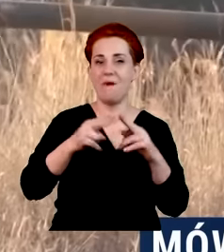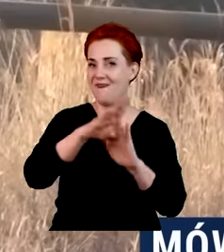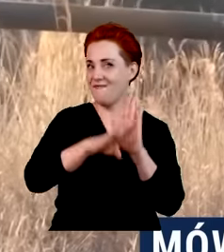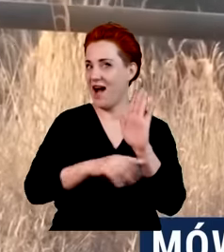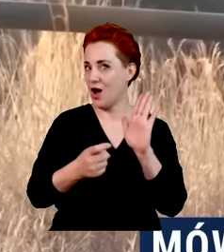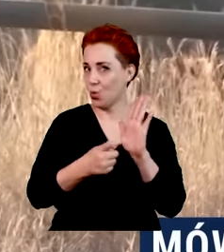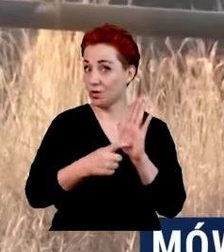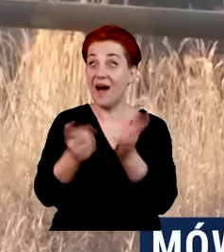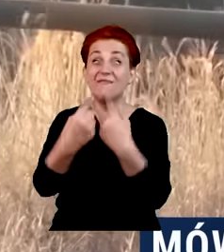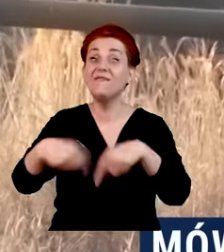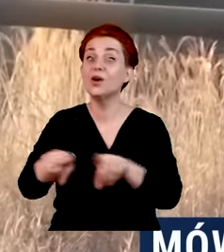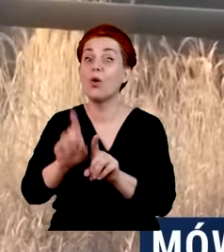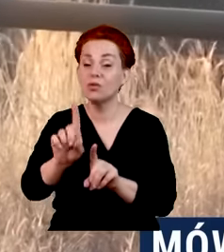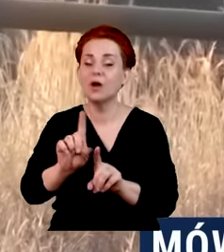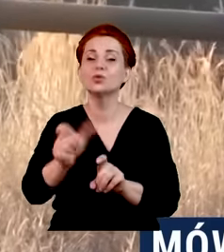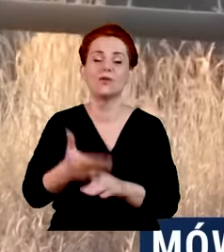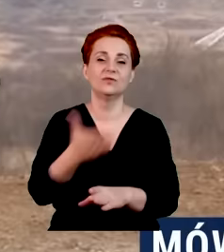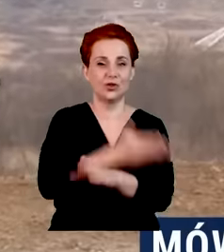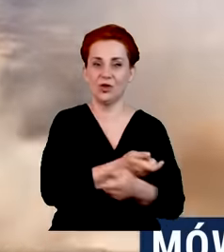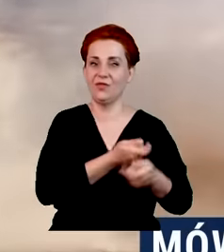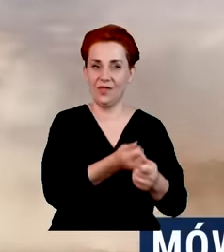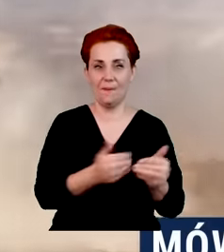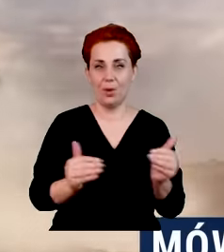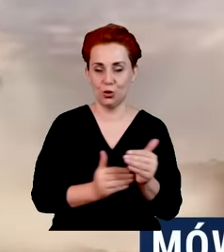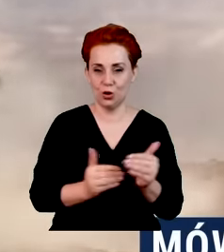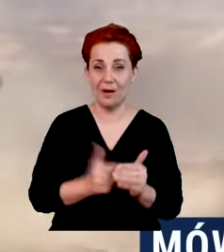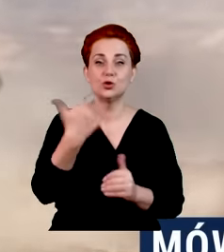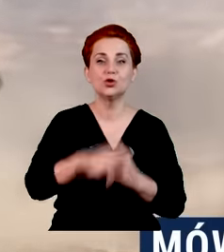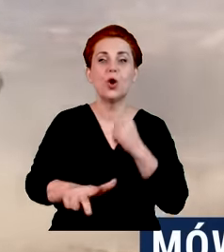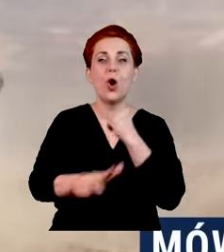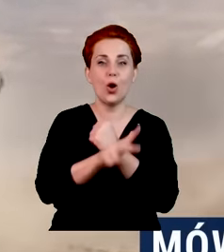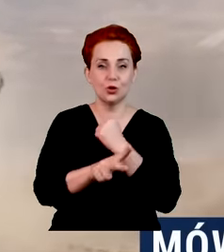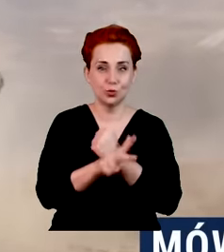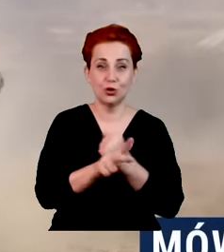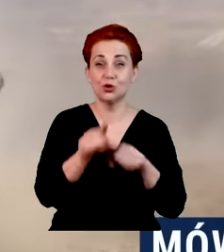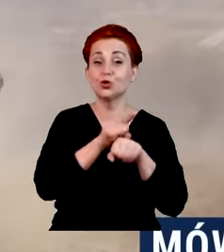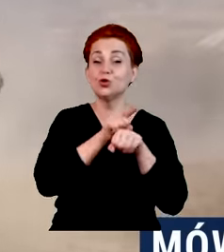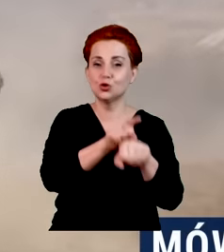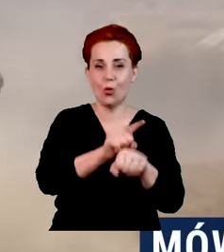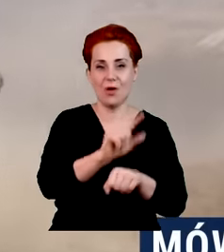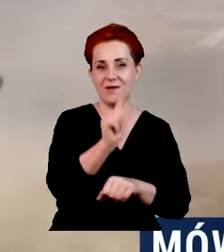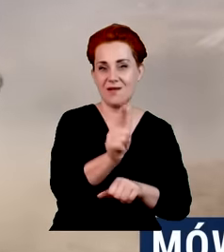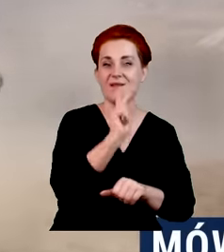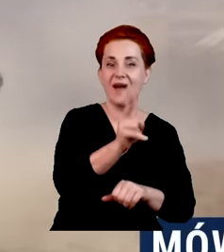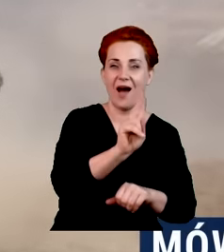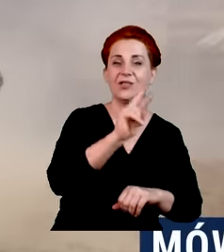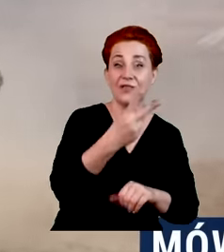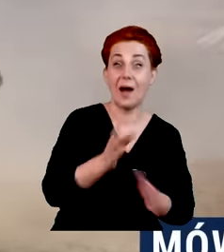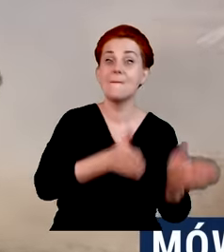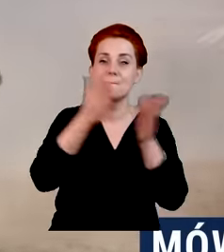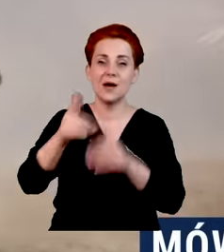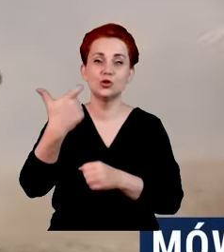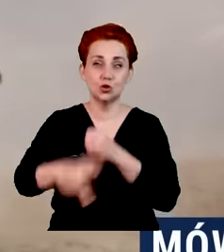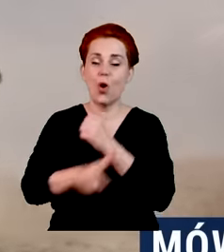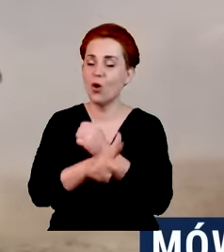wykonawcza warunkowa musi na to być finansowanie 180 czołgów K2 następne 180 też